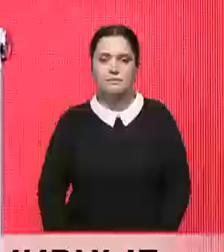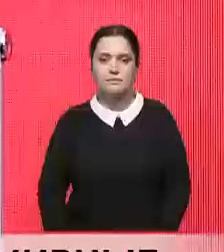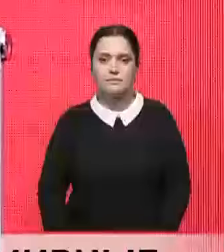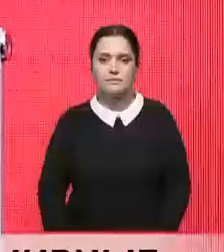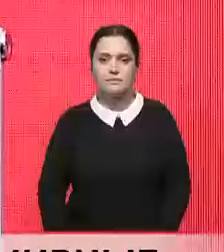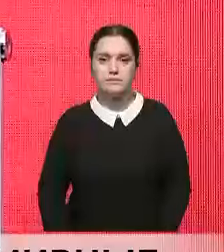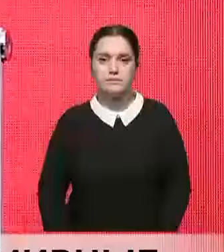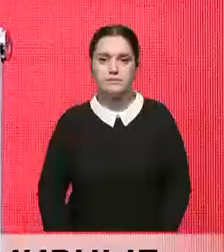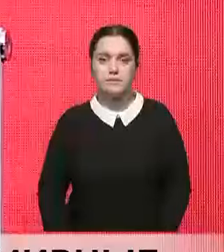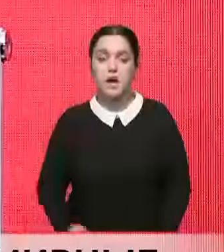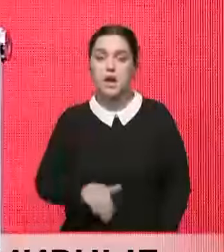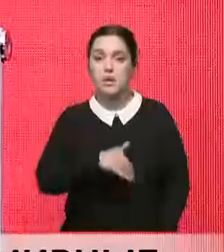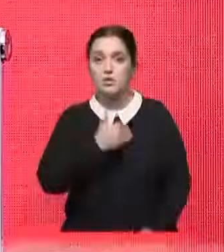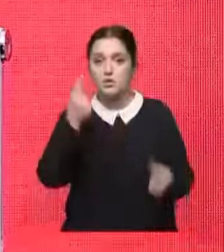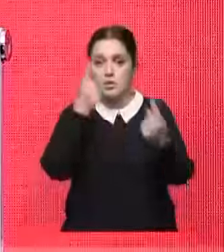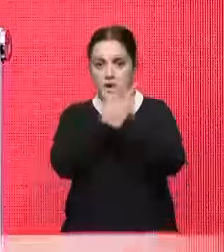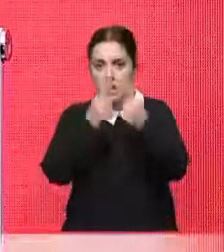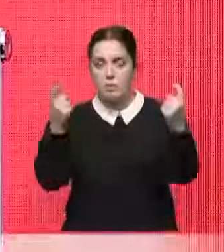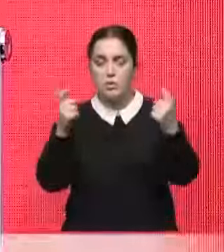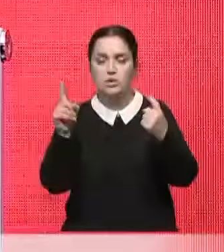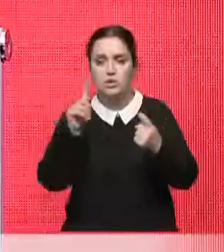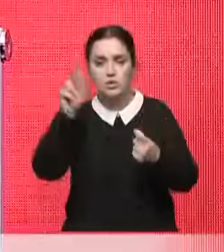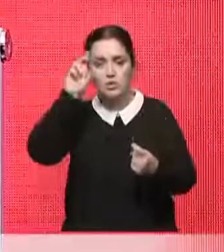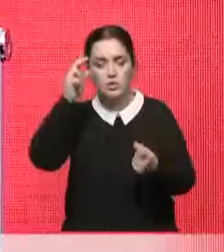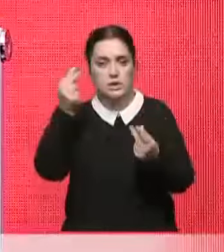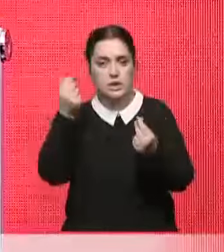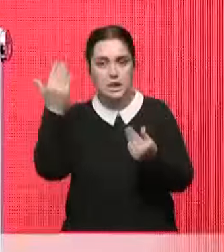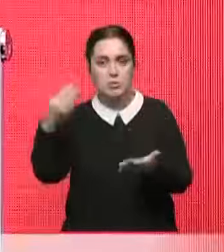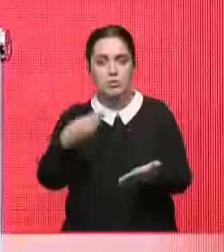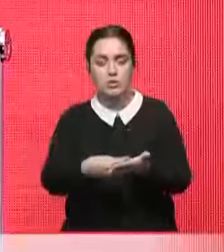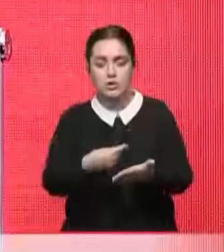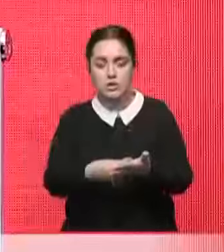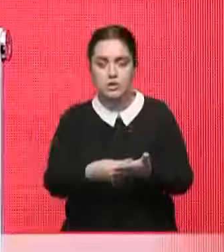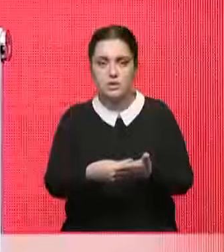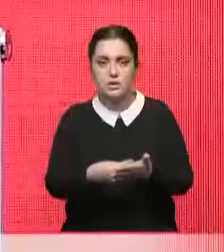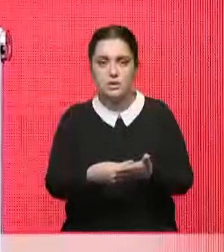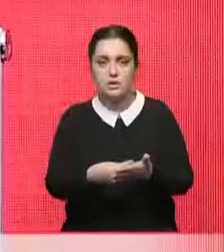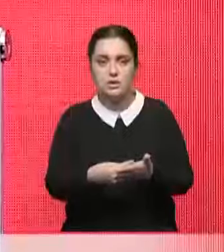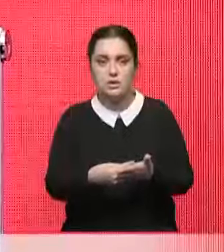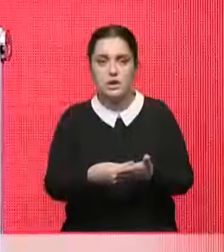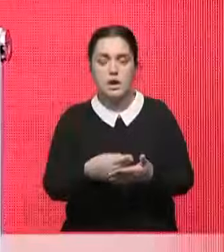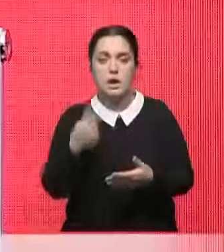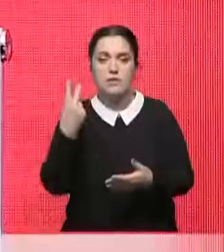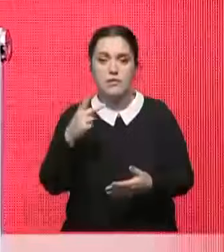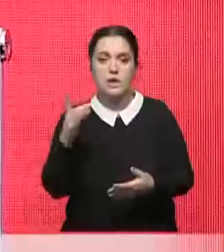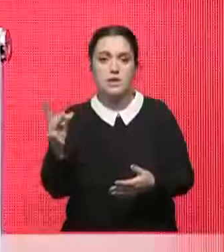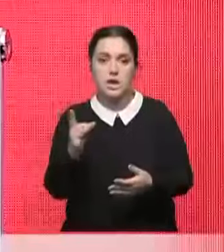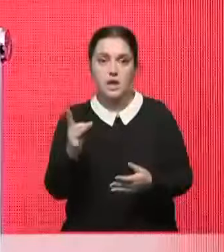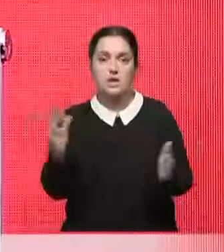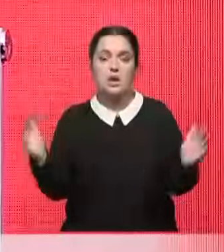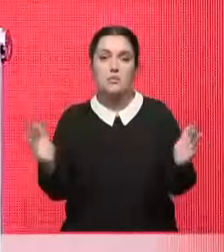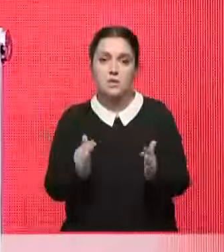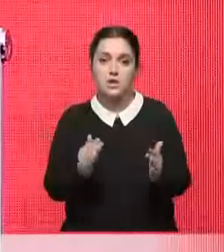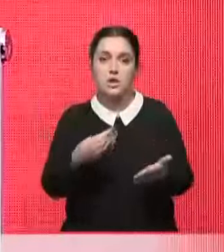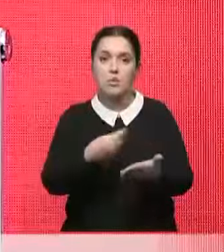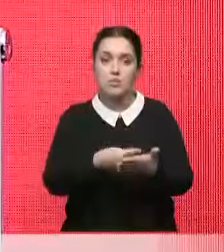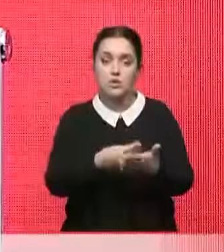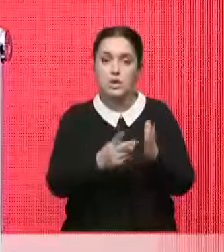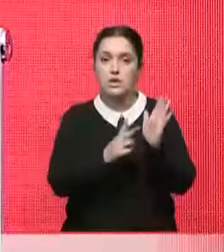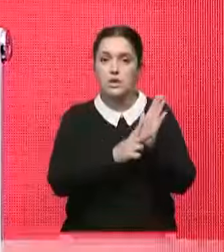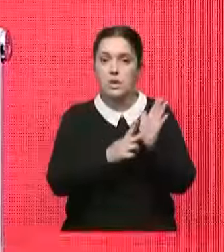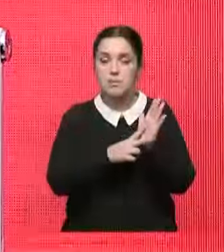Я хочу напомнить, что бюджет игр кочевников в 20 раз меньше бюджета